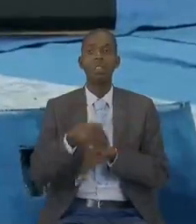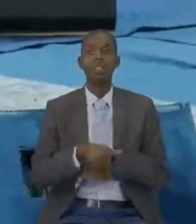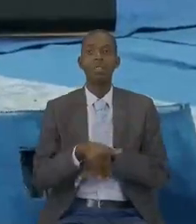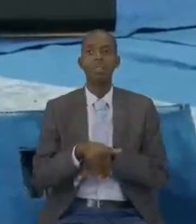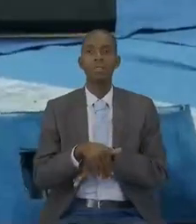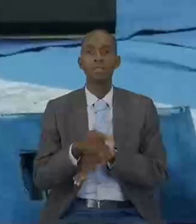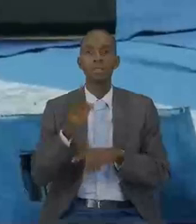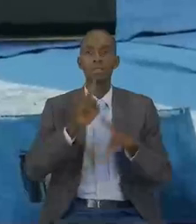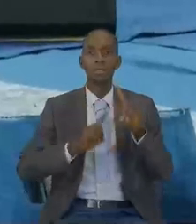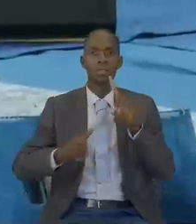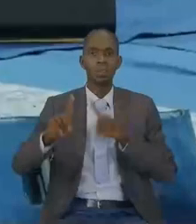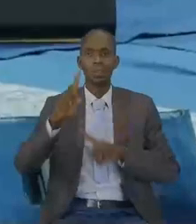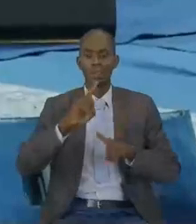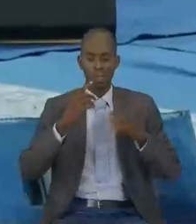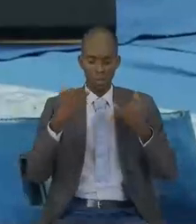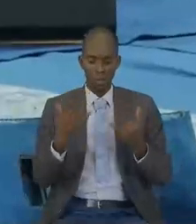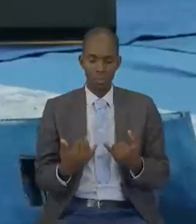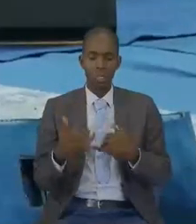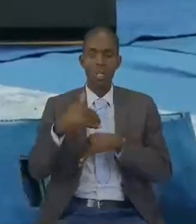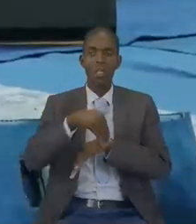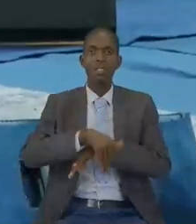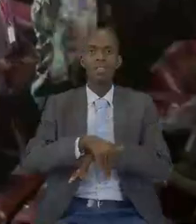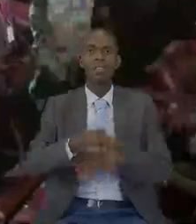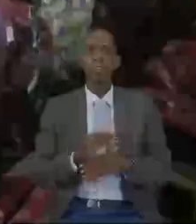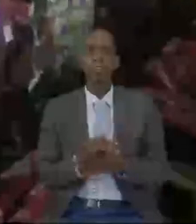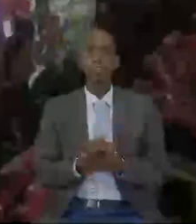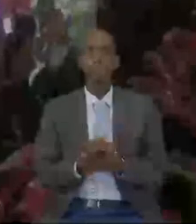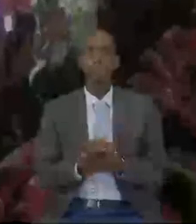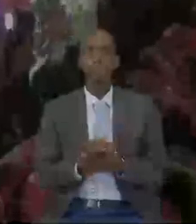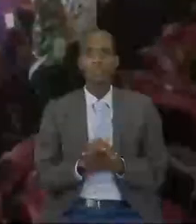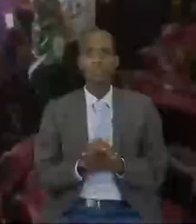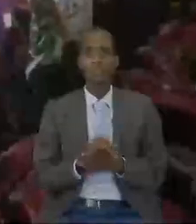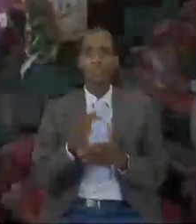Ce soir, quelqu'un crie, ce soir,